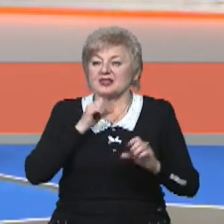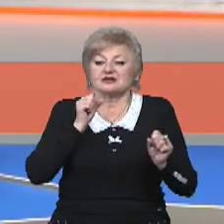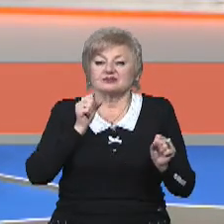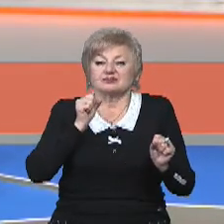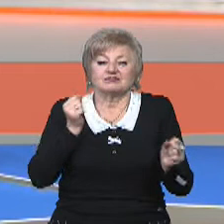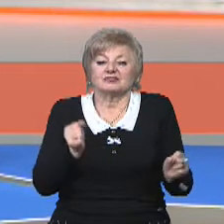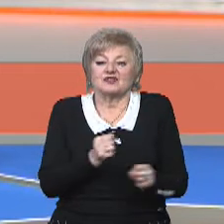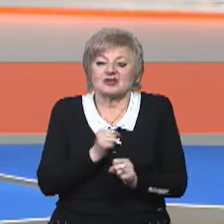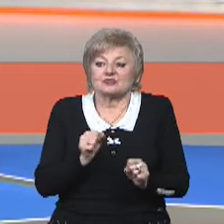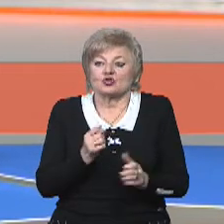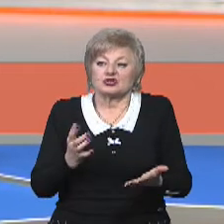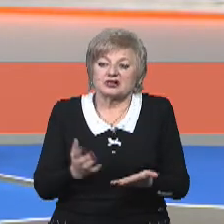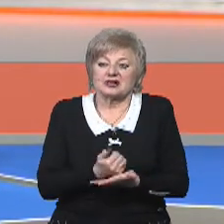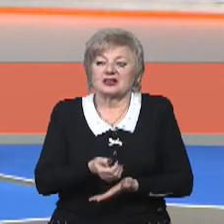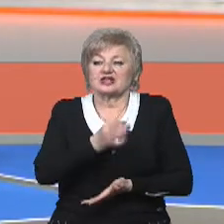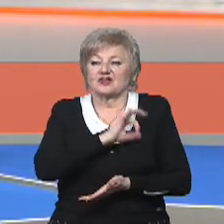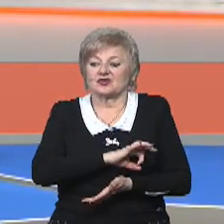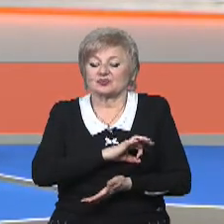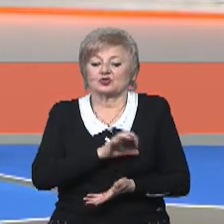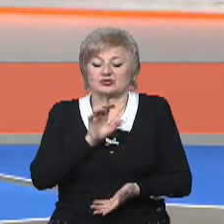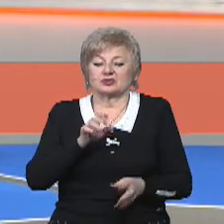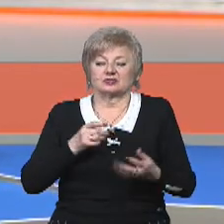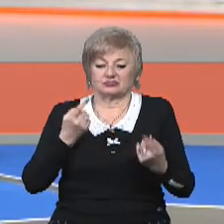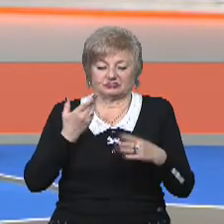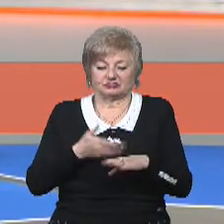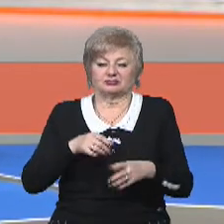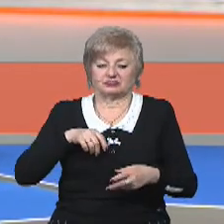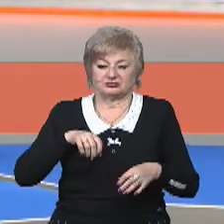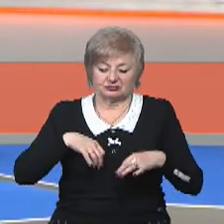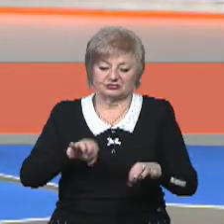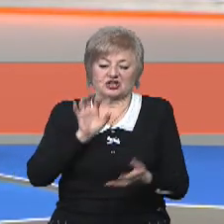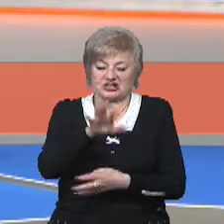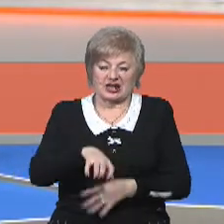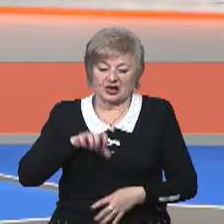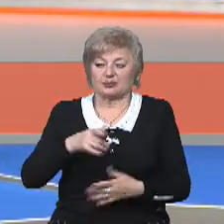неможливість знайти чи використати важку техніку. Все це накладає